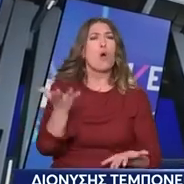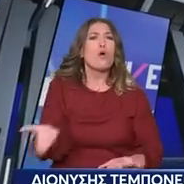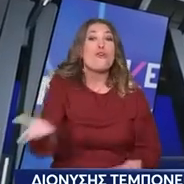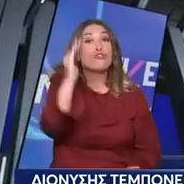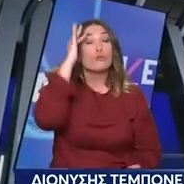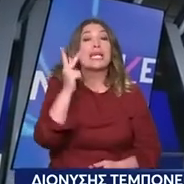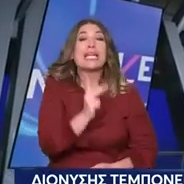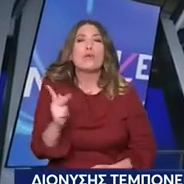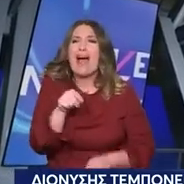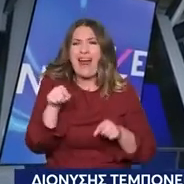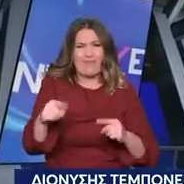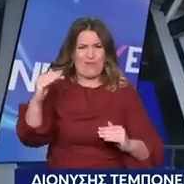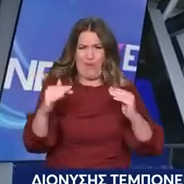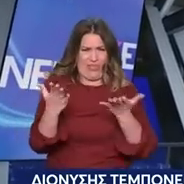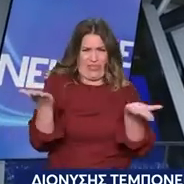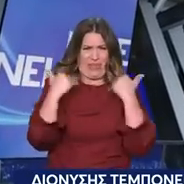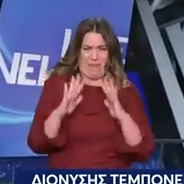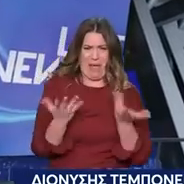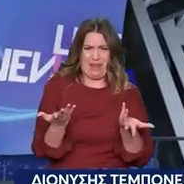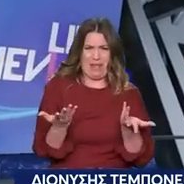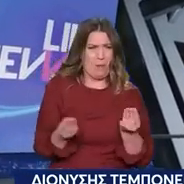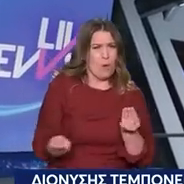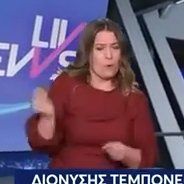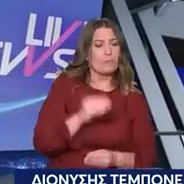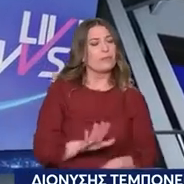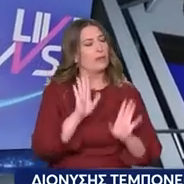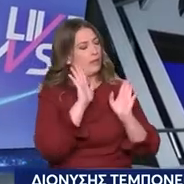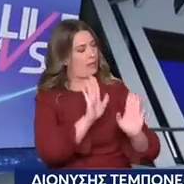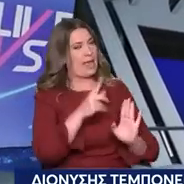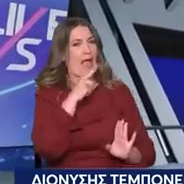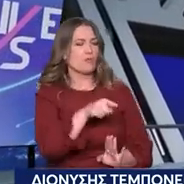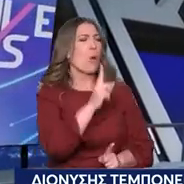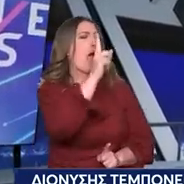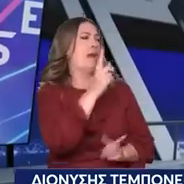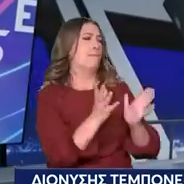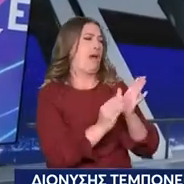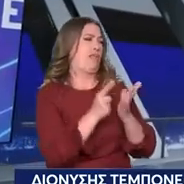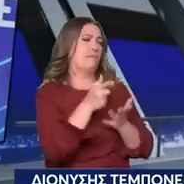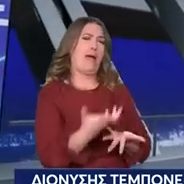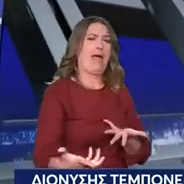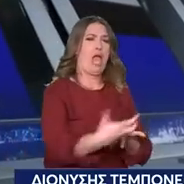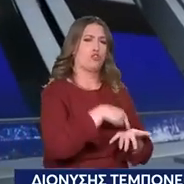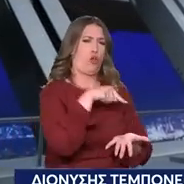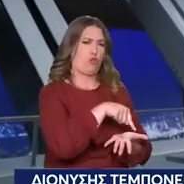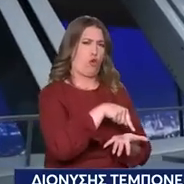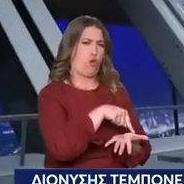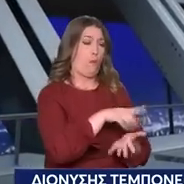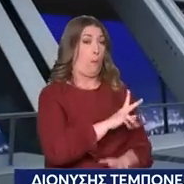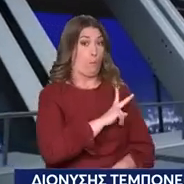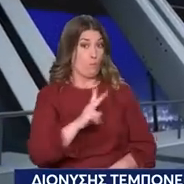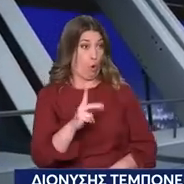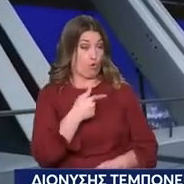υπάρχει. Προσέξτε, είναι μόνο μια πηγή εσόδων. Εμείς έχουμε παρουσιάσει ένα ολιστικό σχέδιο, το οποίο δεν αφορά μονάχα τη